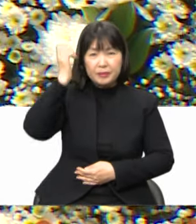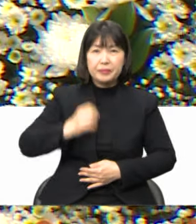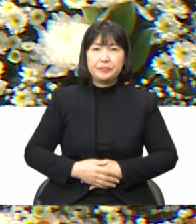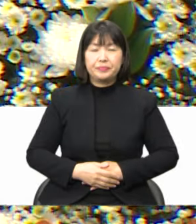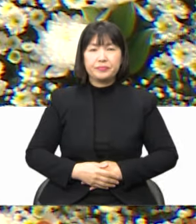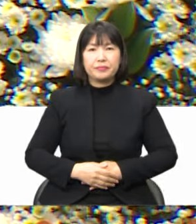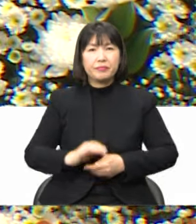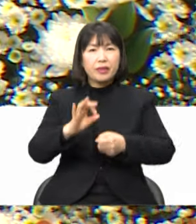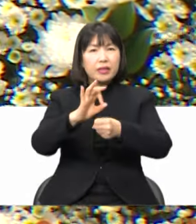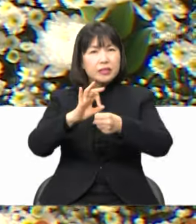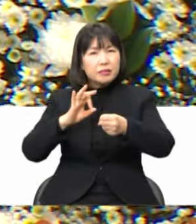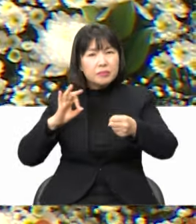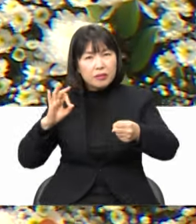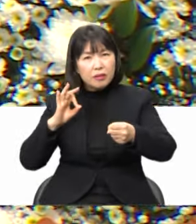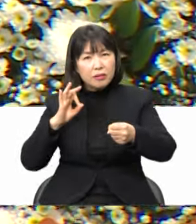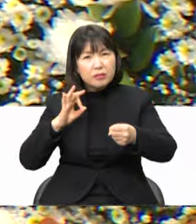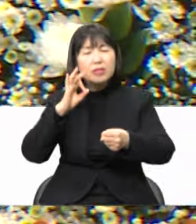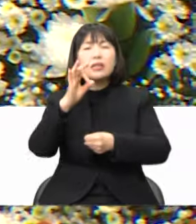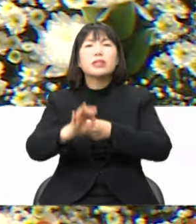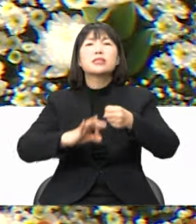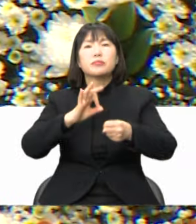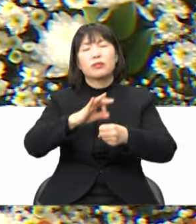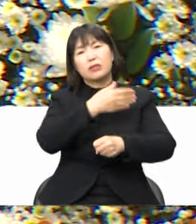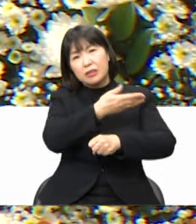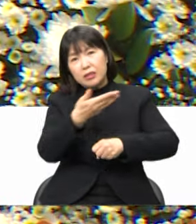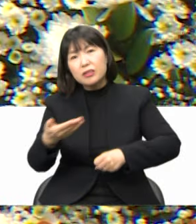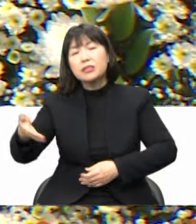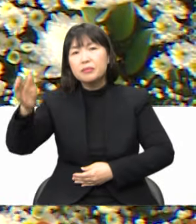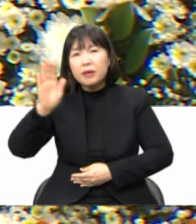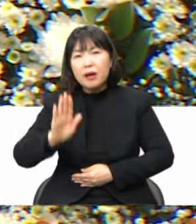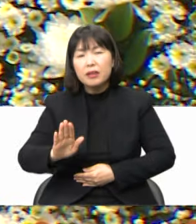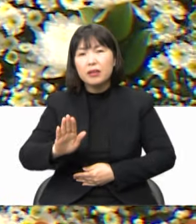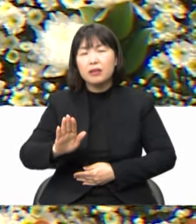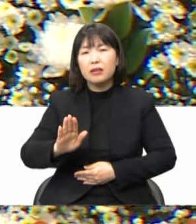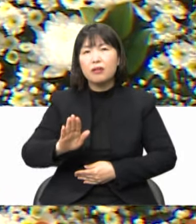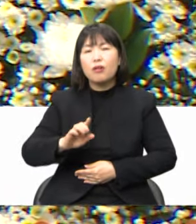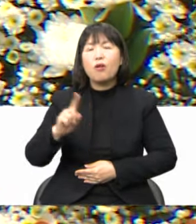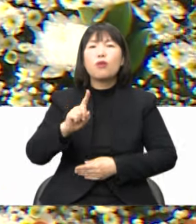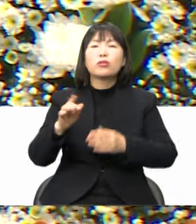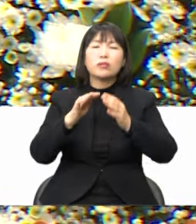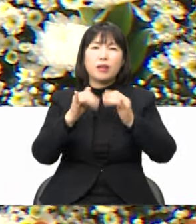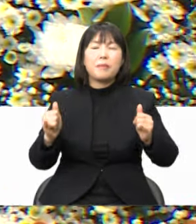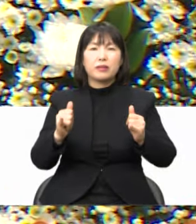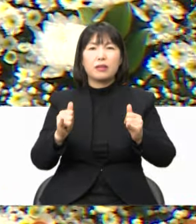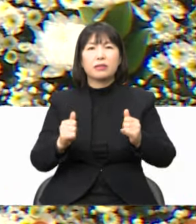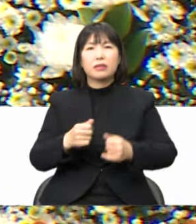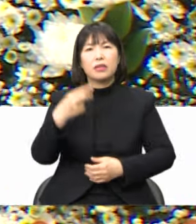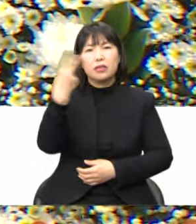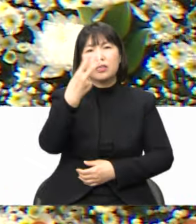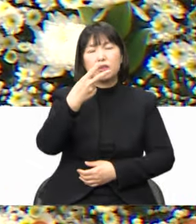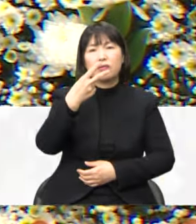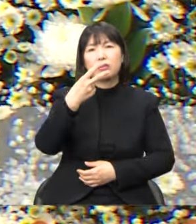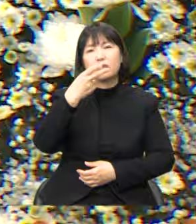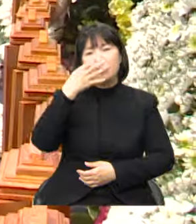년이라 시간이 지났지만 어떤 이들에게는 아직 2014년 그날